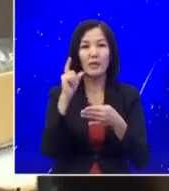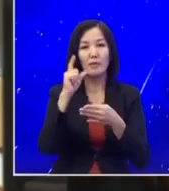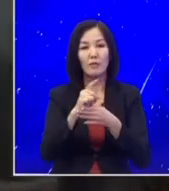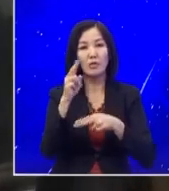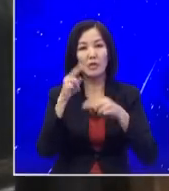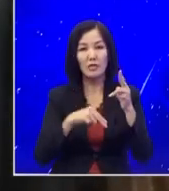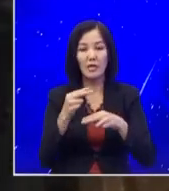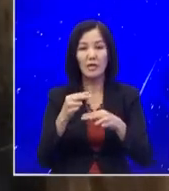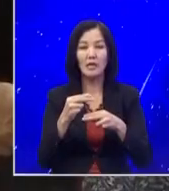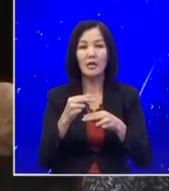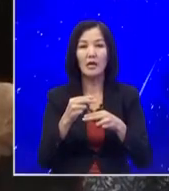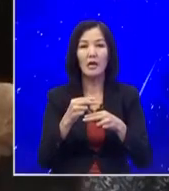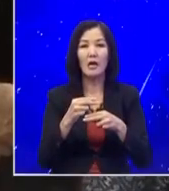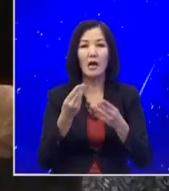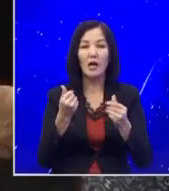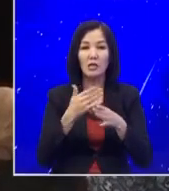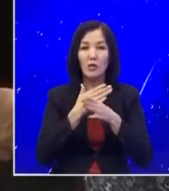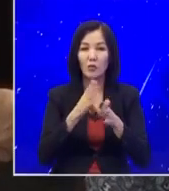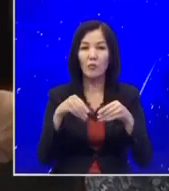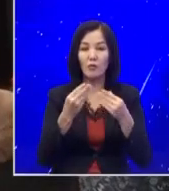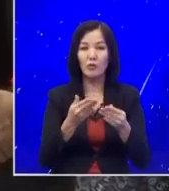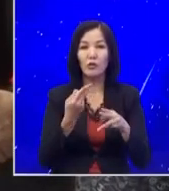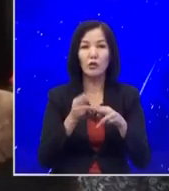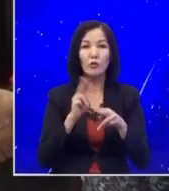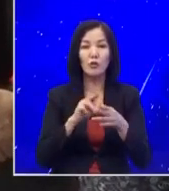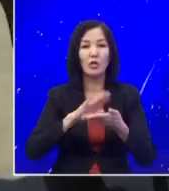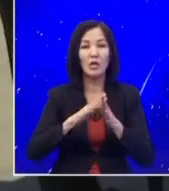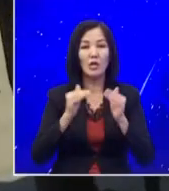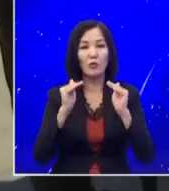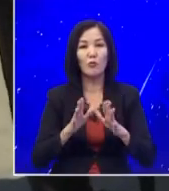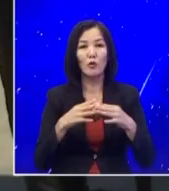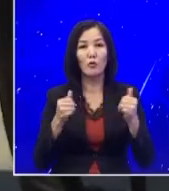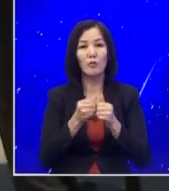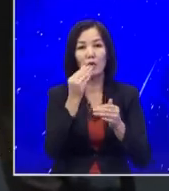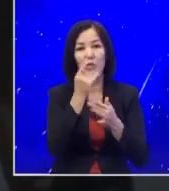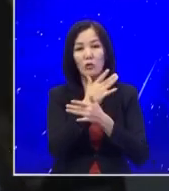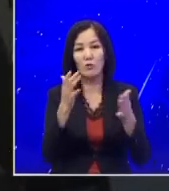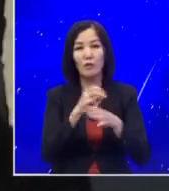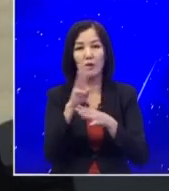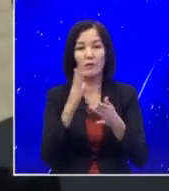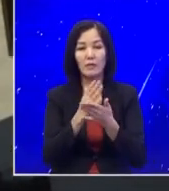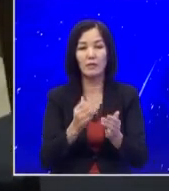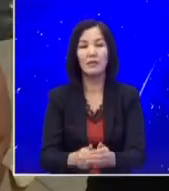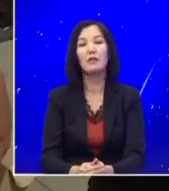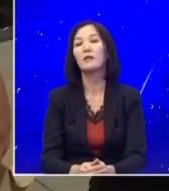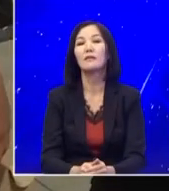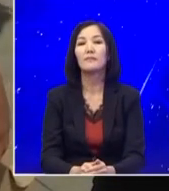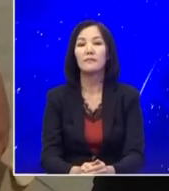мешіттер салып, мұқтаж жандарға қаржылай көмек көрсетеді. Сондай-ақ жағдайы төмен отбасыларды да азық-түлікпен қамтамасыз